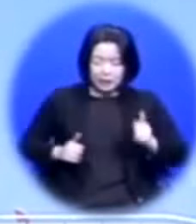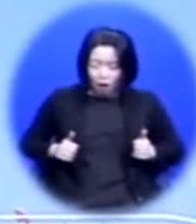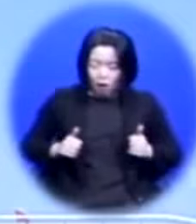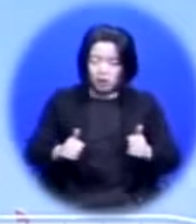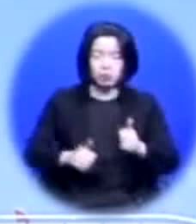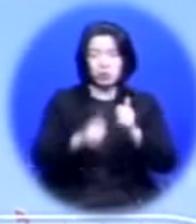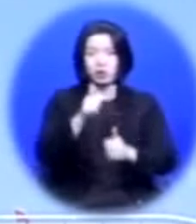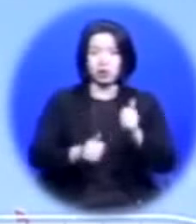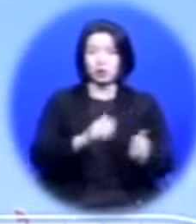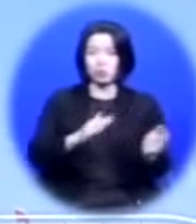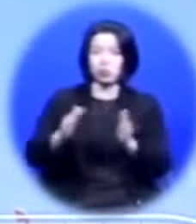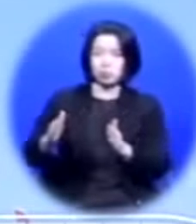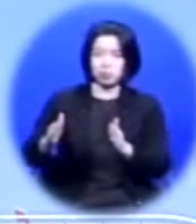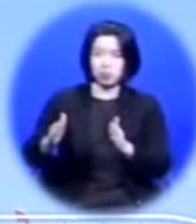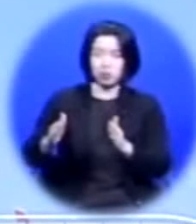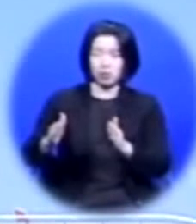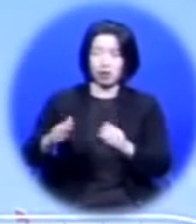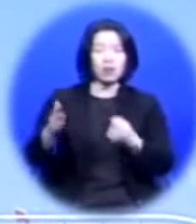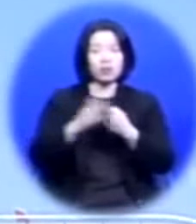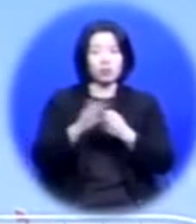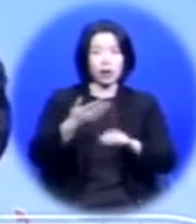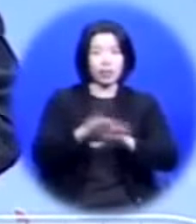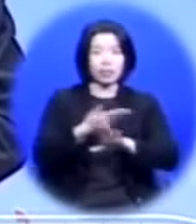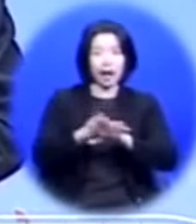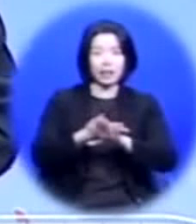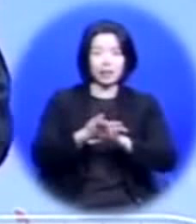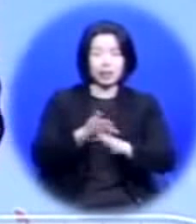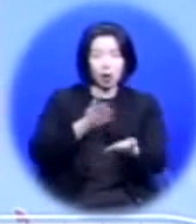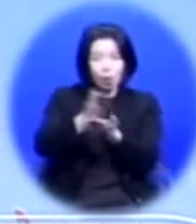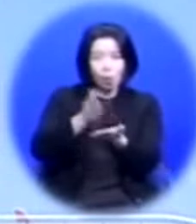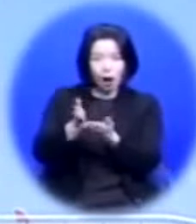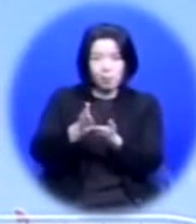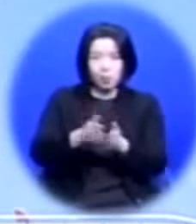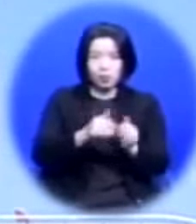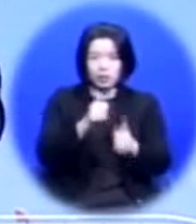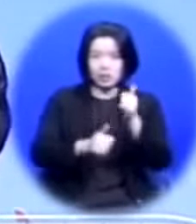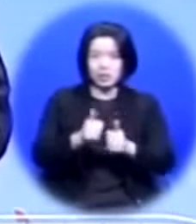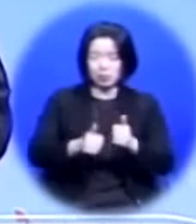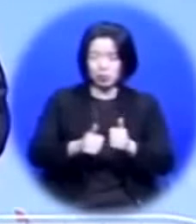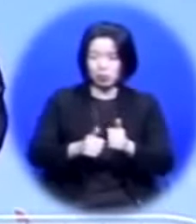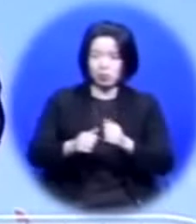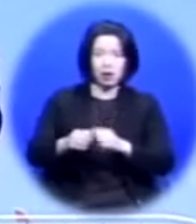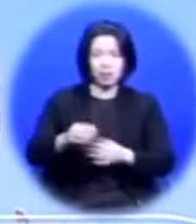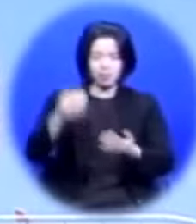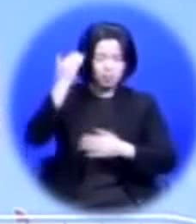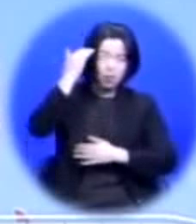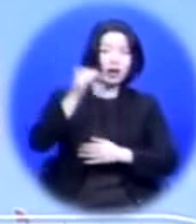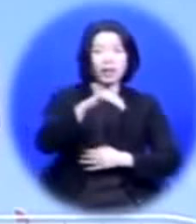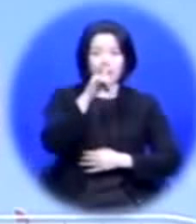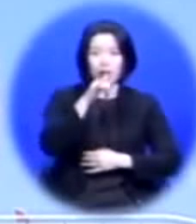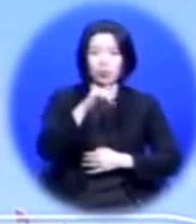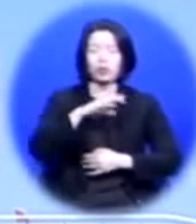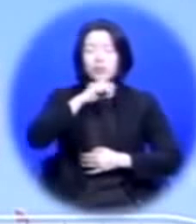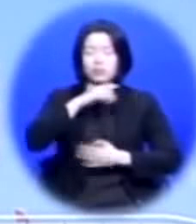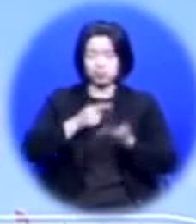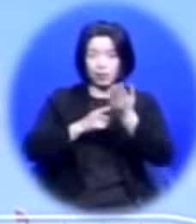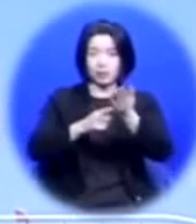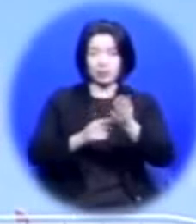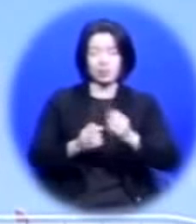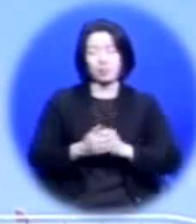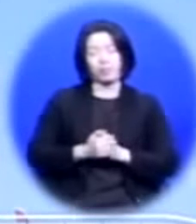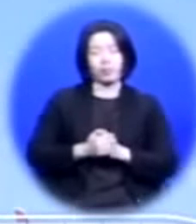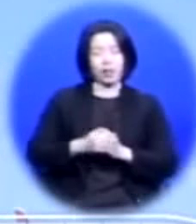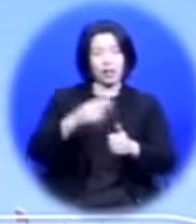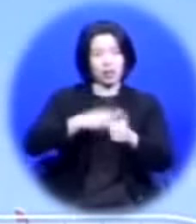준비를 했는데 이러면 다른 시험 도 차질이 옵니다 하면서 막 항의를 했어요 그랬더니 교수님께서 그 학생을